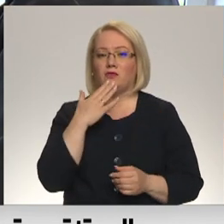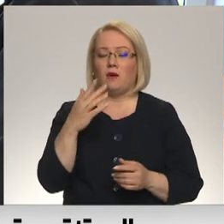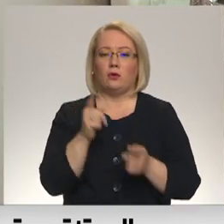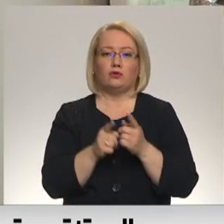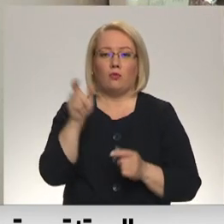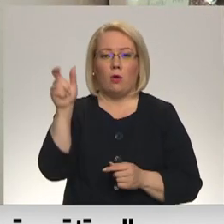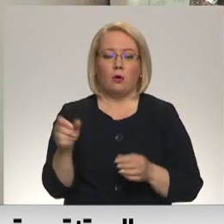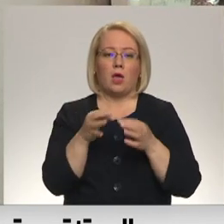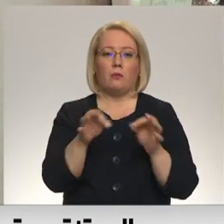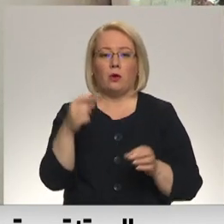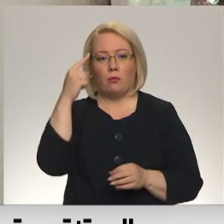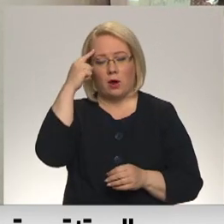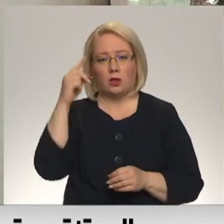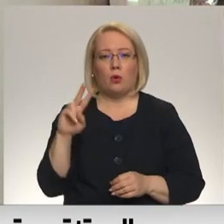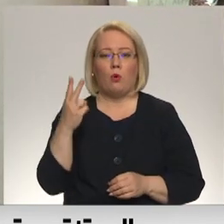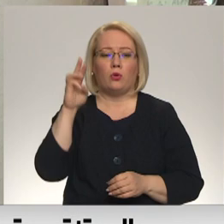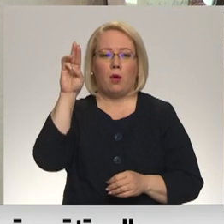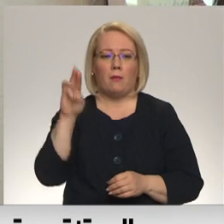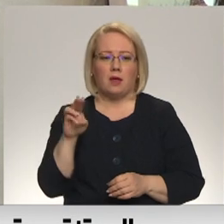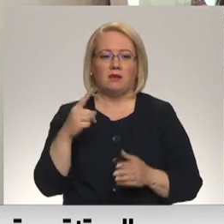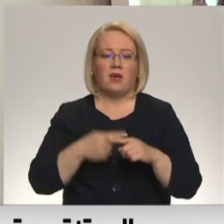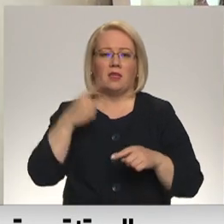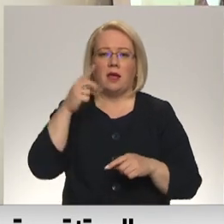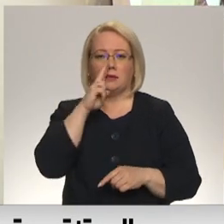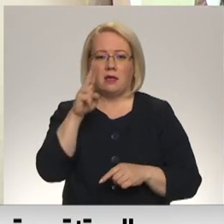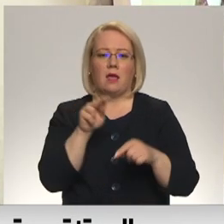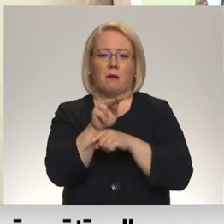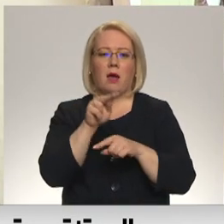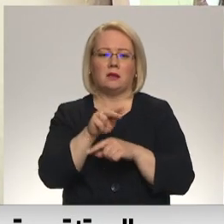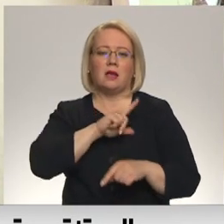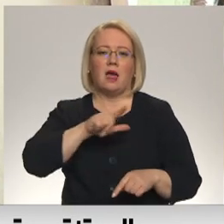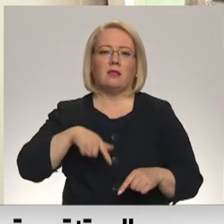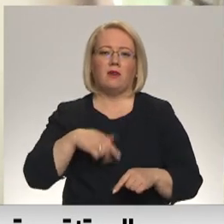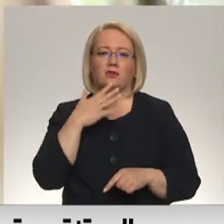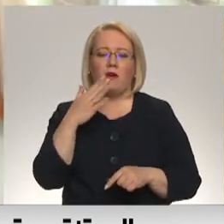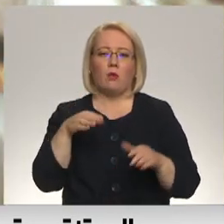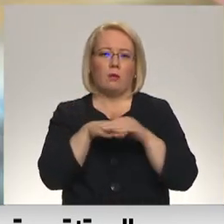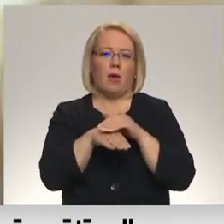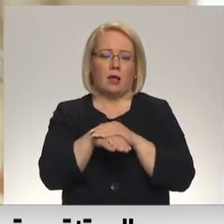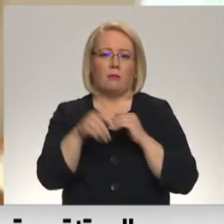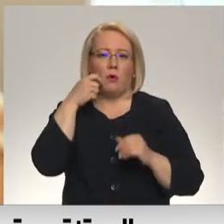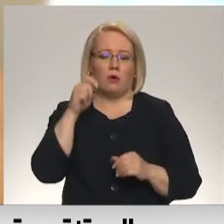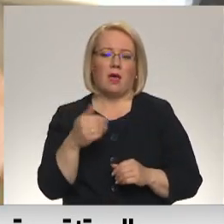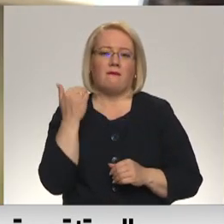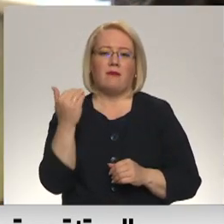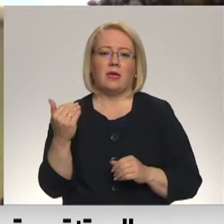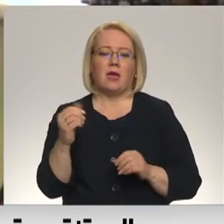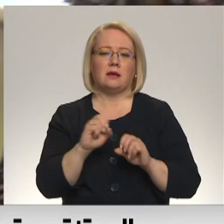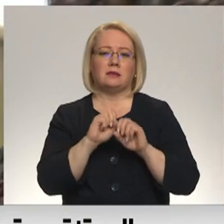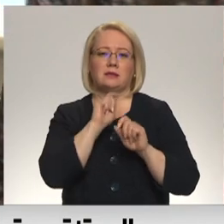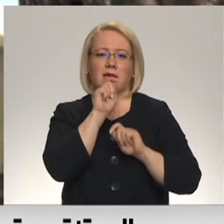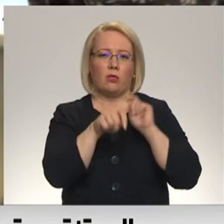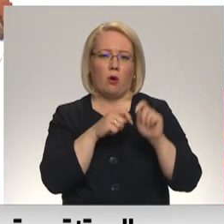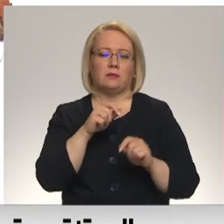Daila brīvprātīgi jau otru mēnesi reiz nedēļā māca latviešu valodu bēgļiem no Ukrainas. Tās esot viņas iedojums karā